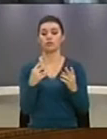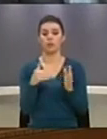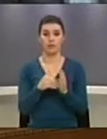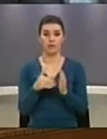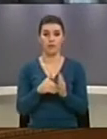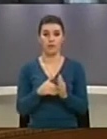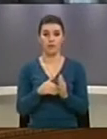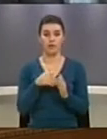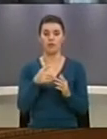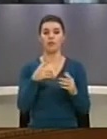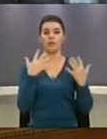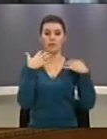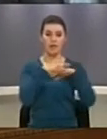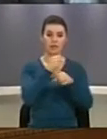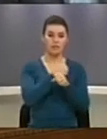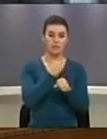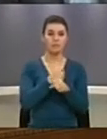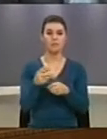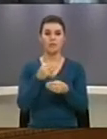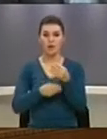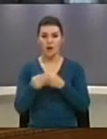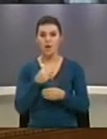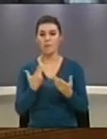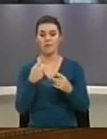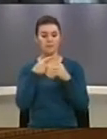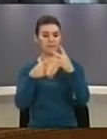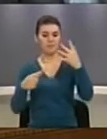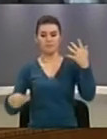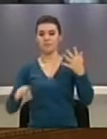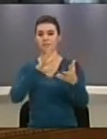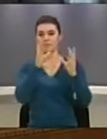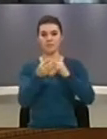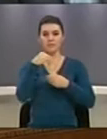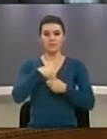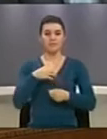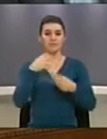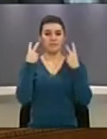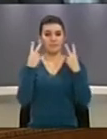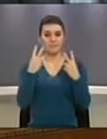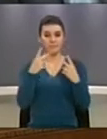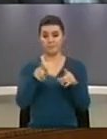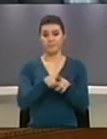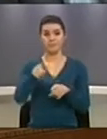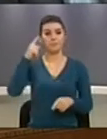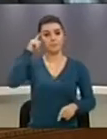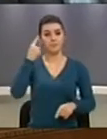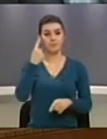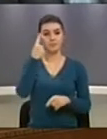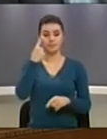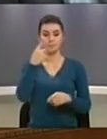qoftë në aspektin strategjik, qoftë në aspektin e sovranitetit, në aspektin ekonomik dhe tjerë. Pra nuk është se kemi ndonjë ndërmarrje e cila mund të konsiderohet që